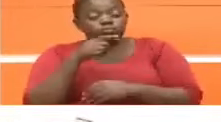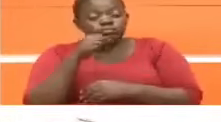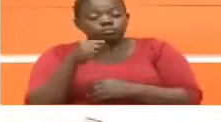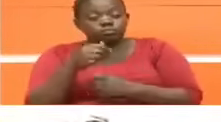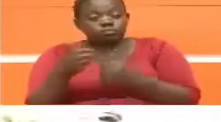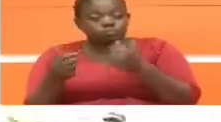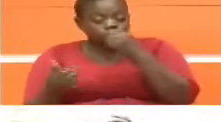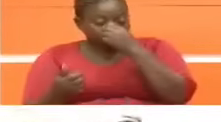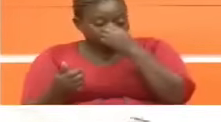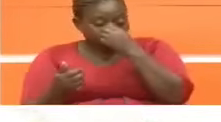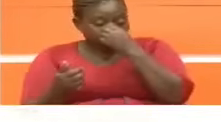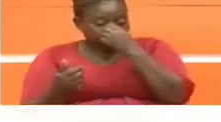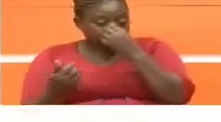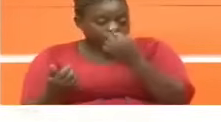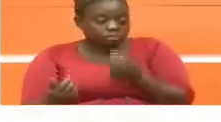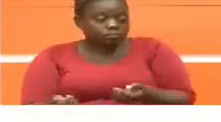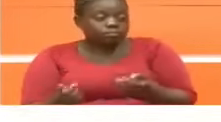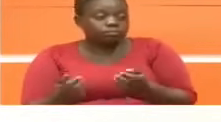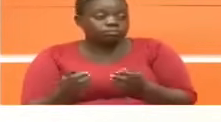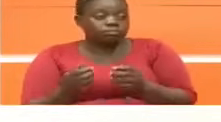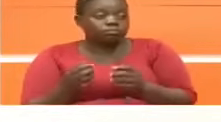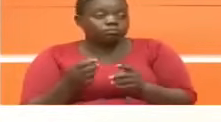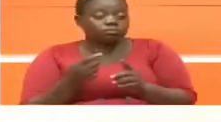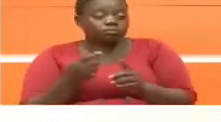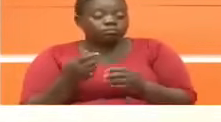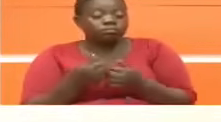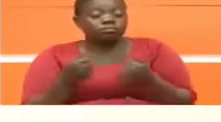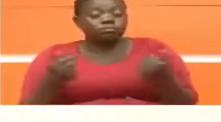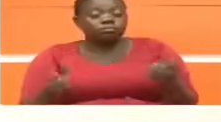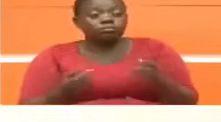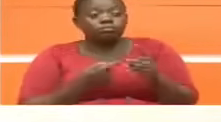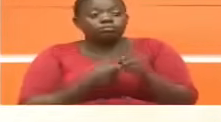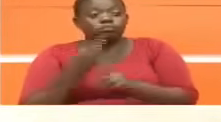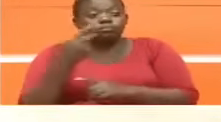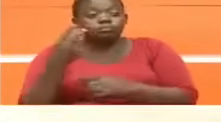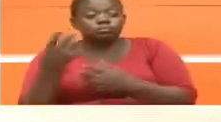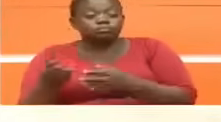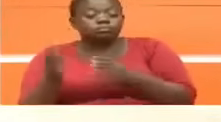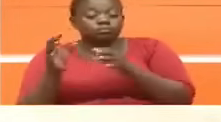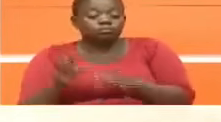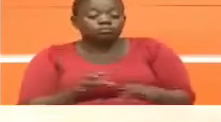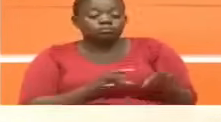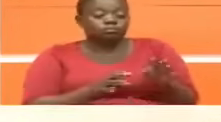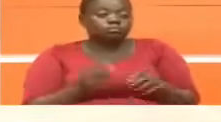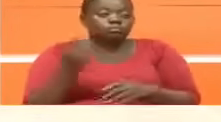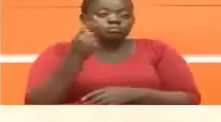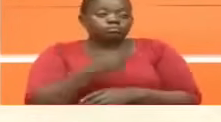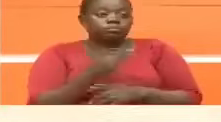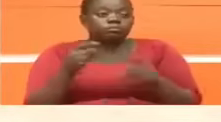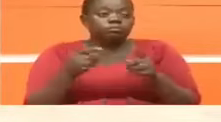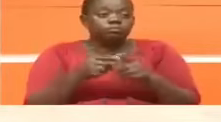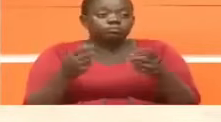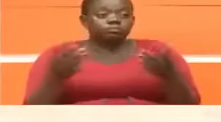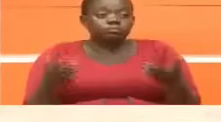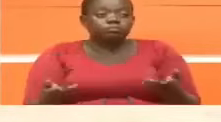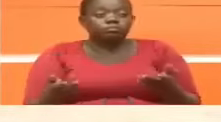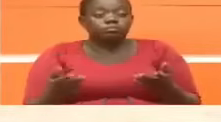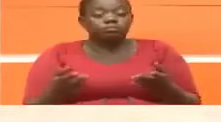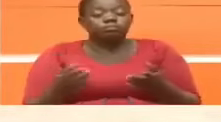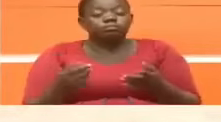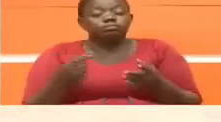George Kabirigo abadde yayakwana naye emyezi ebiri emabega olw'okumutuntuza buli olukedde kyokka bulijjo abadde yaganira abaana